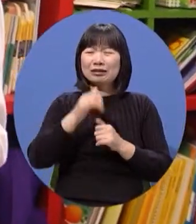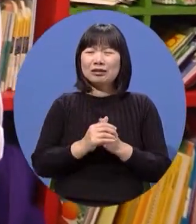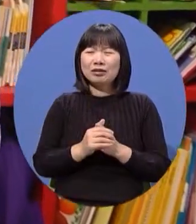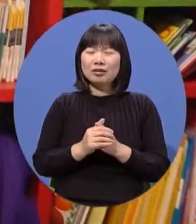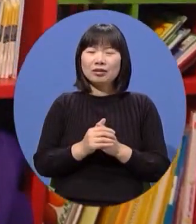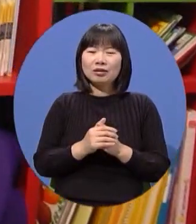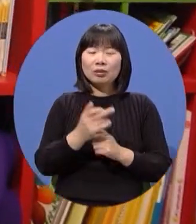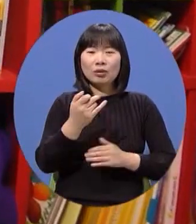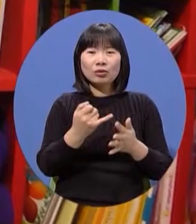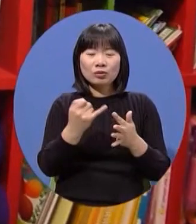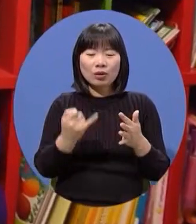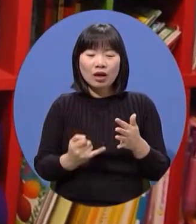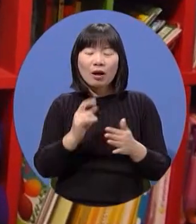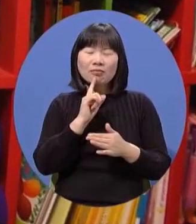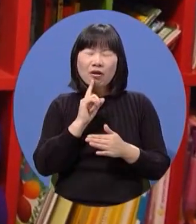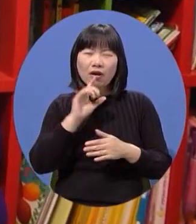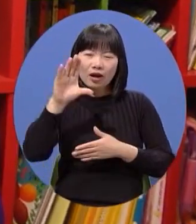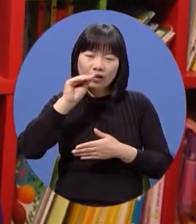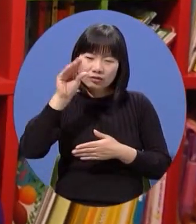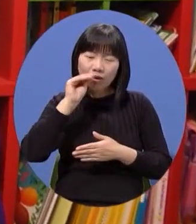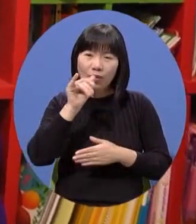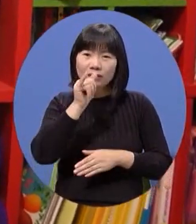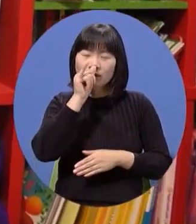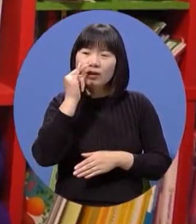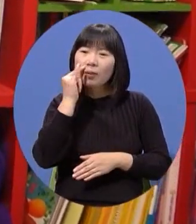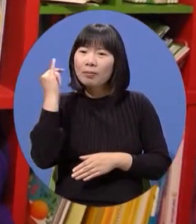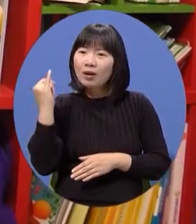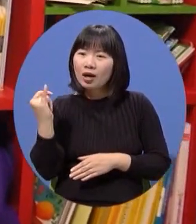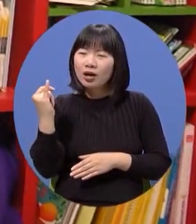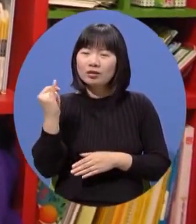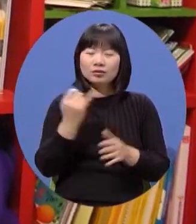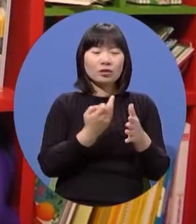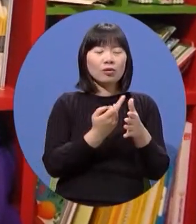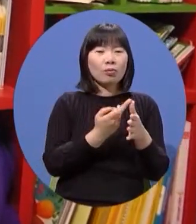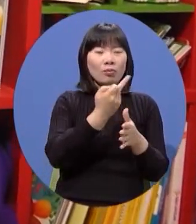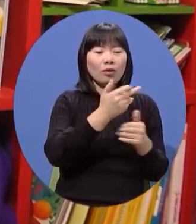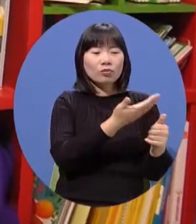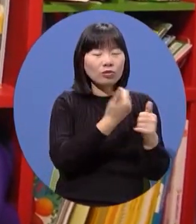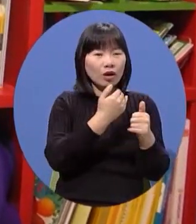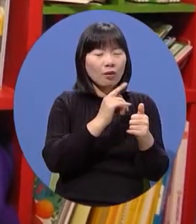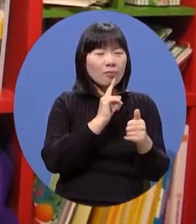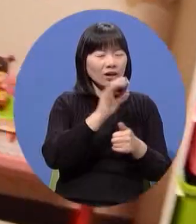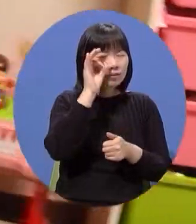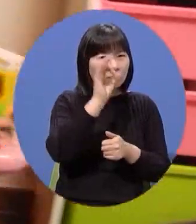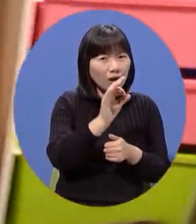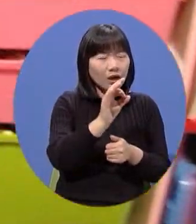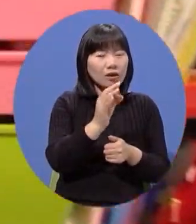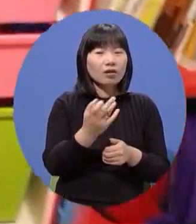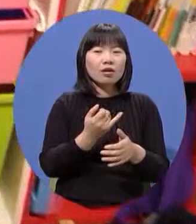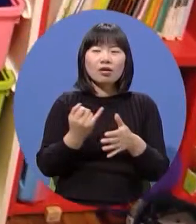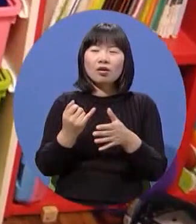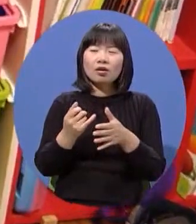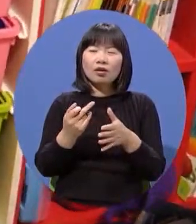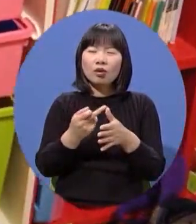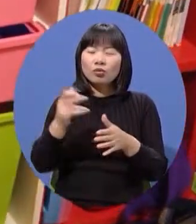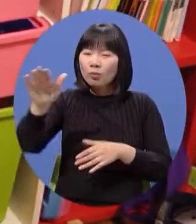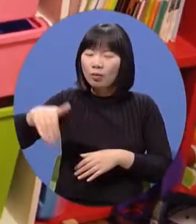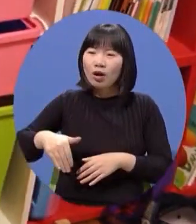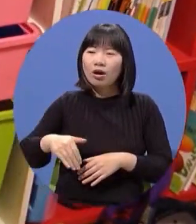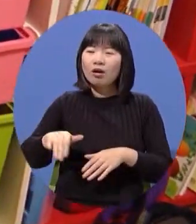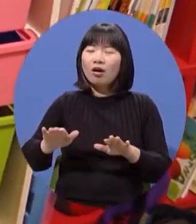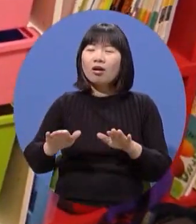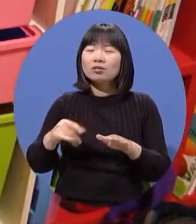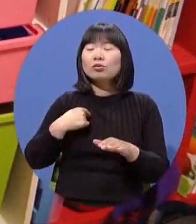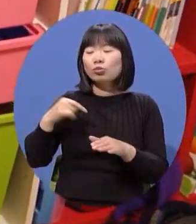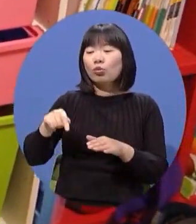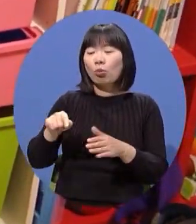자초지정을 듣는 엄마. 오빠한테 무슨 말인지 들어볼까? 현구. 일로 와봐. 내가 이거 내 방에 와서 쓰라고